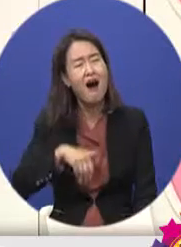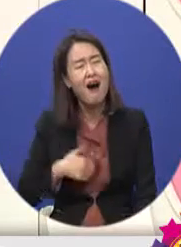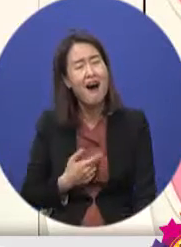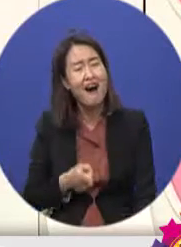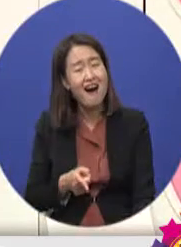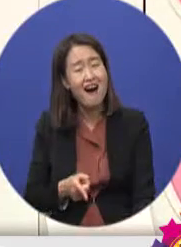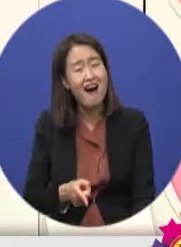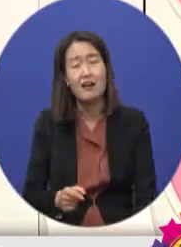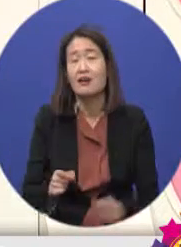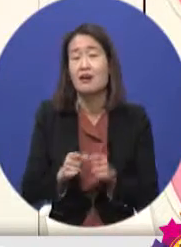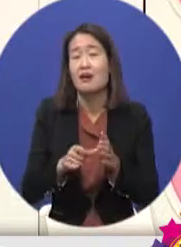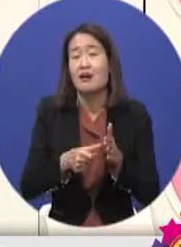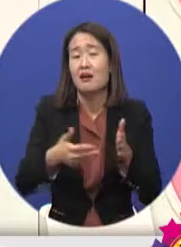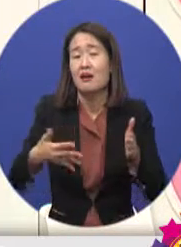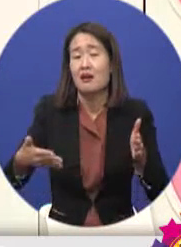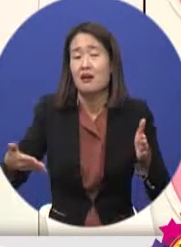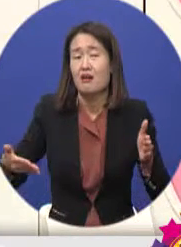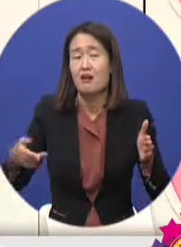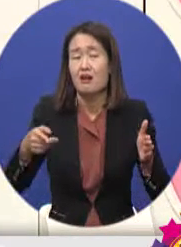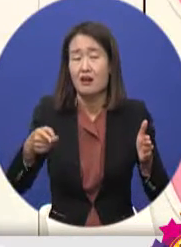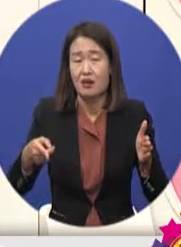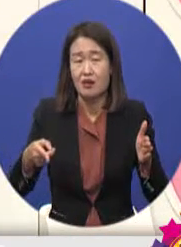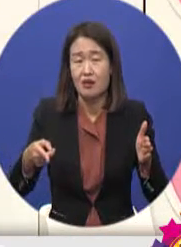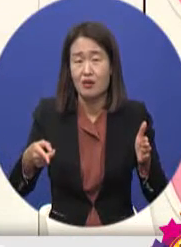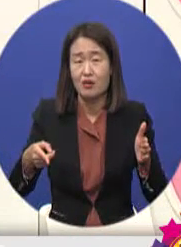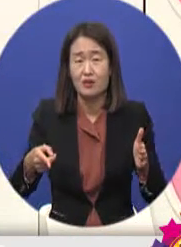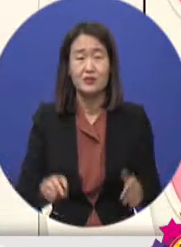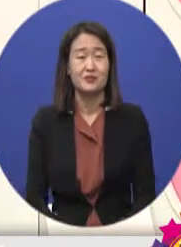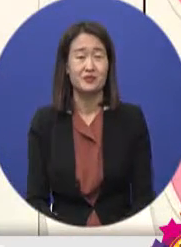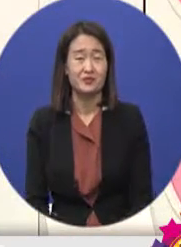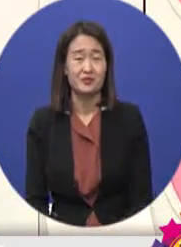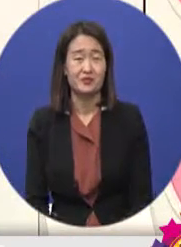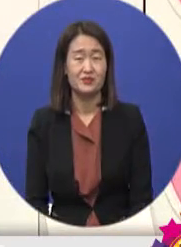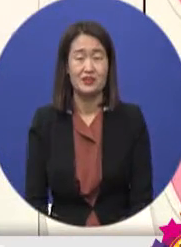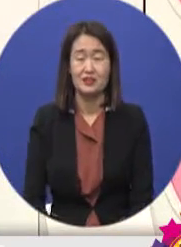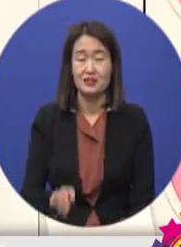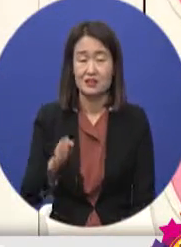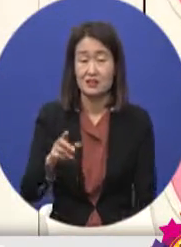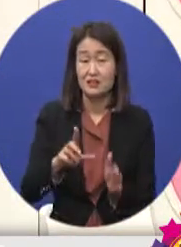긴 세월 흘러서 가고